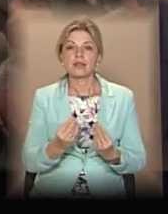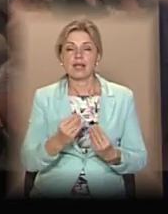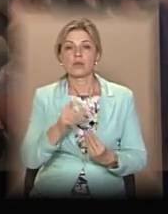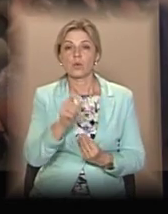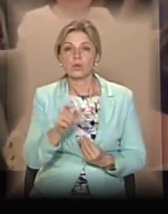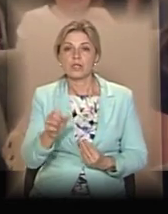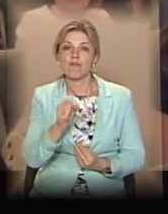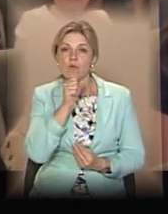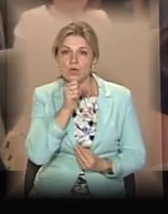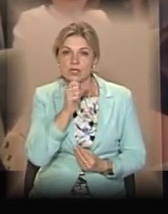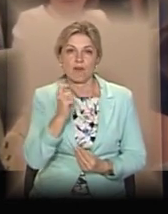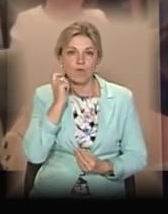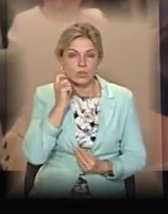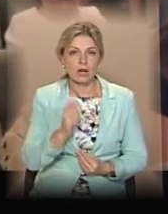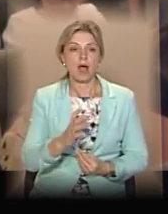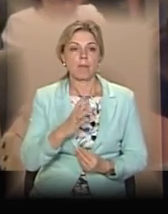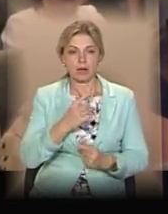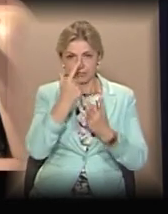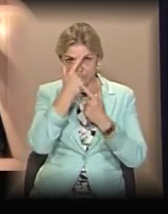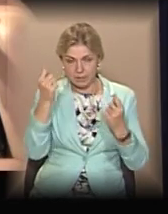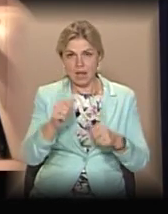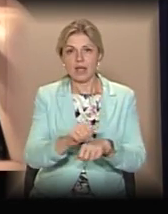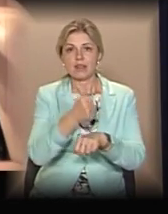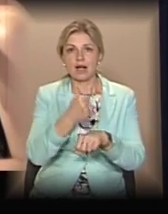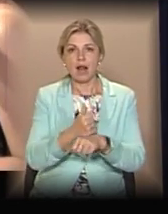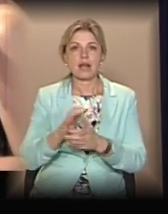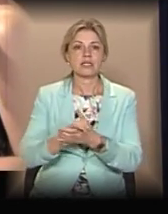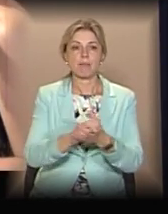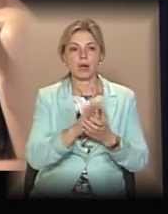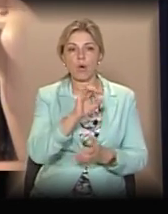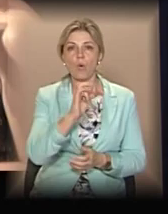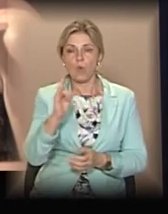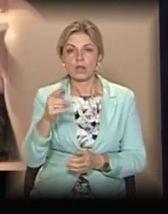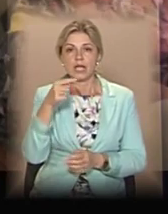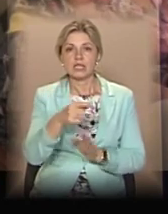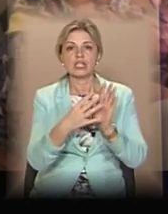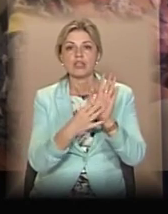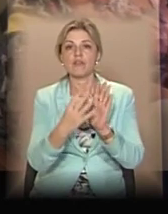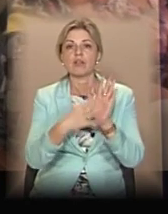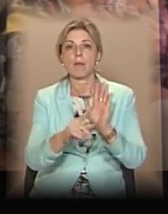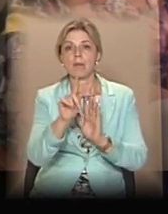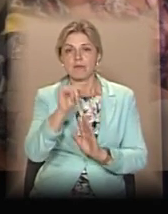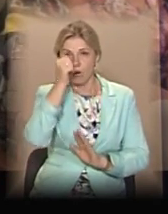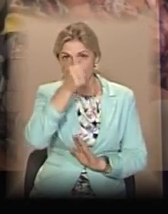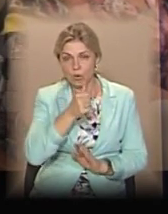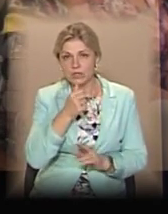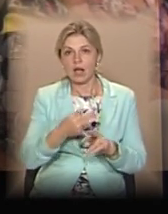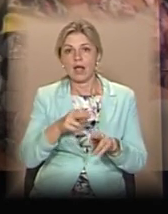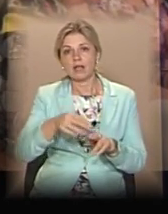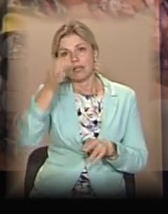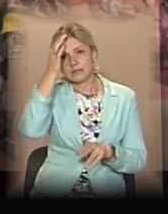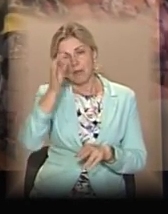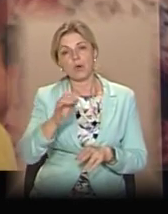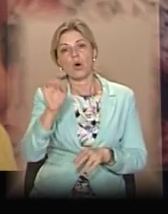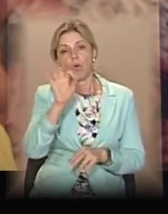віку був проголошений Генеральною асамблеєю ООН у 1991 році. Це не лише можливість нагадати про людський